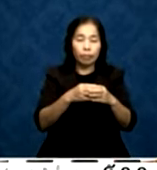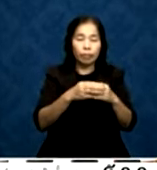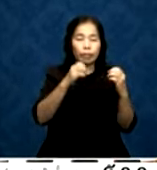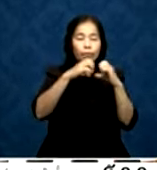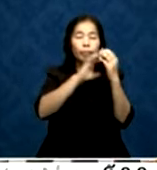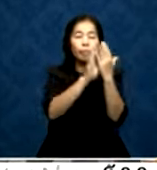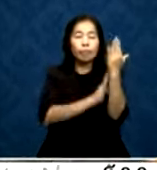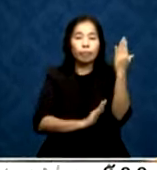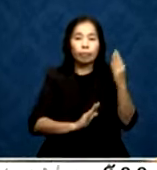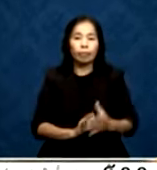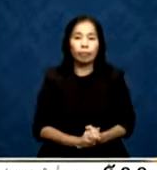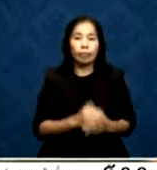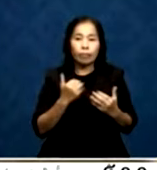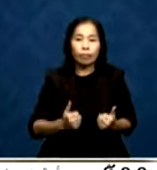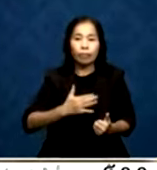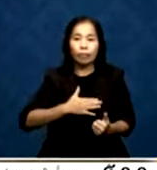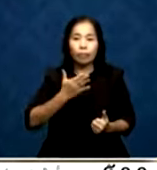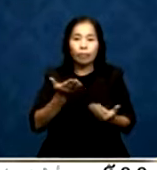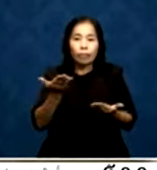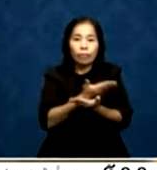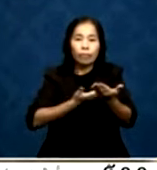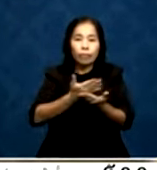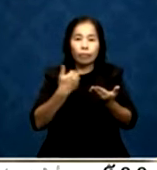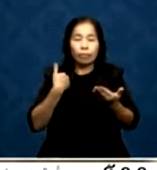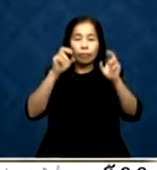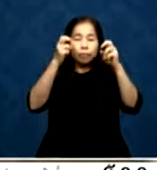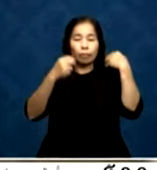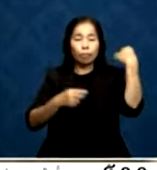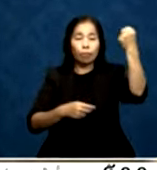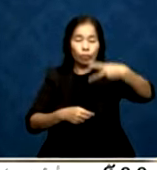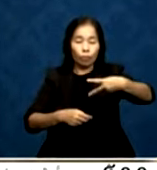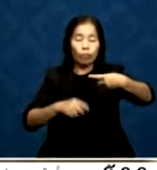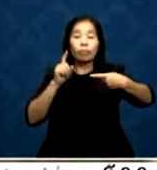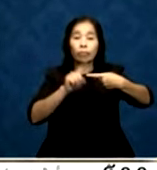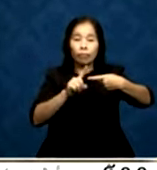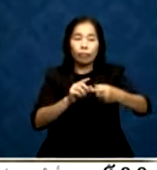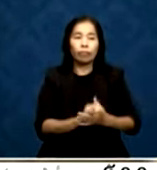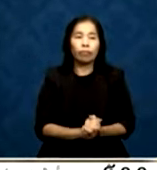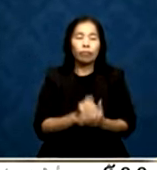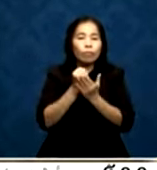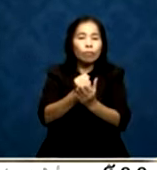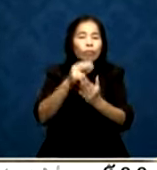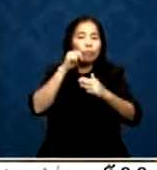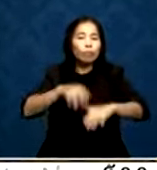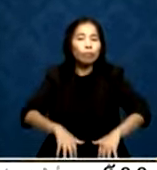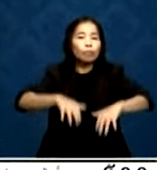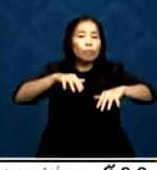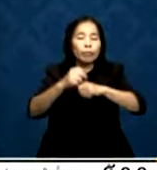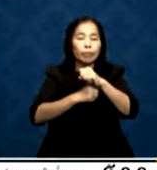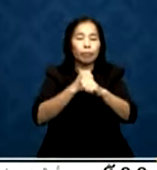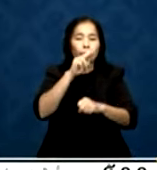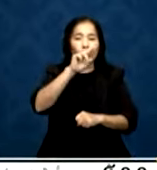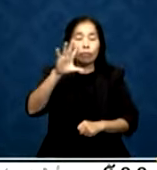ท่านปัฐานครั วันนี้ผมขอหาเรื่อนท่ปัฐานสองเรื่องดวยกนนะครับเรื่องแรกก็คือื่องการยอยาเหตุการลน้ทรวม เมอปลายปี 66